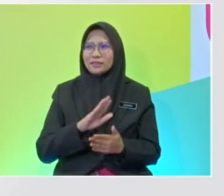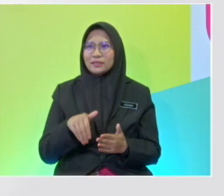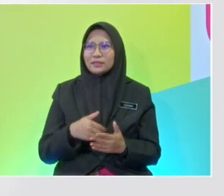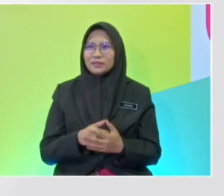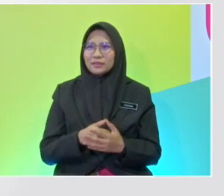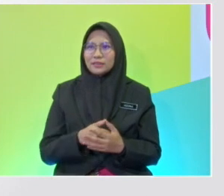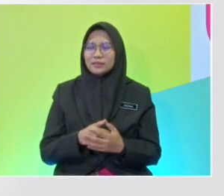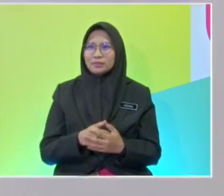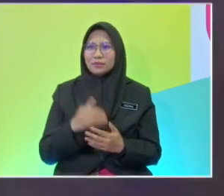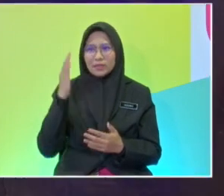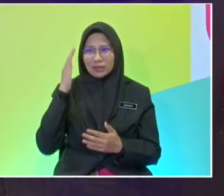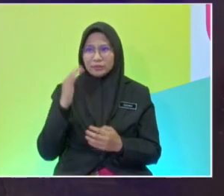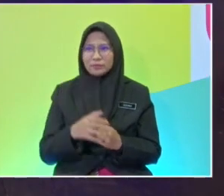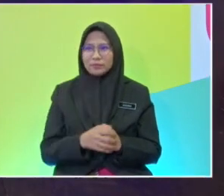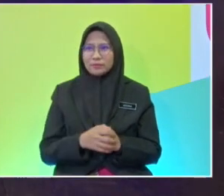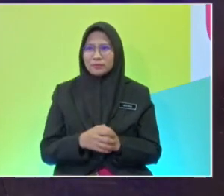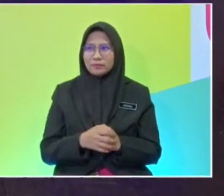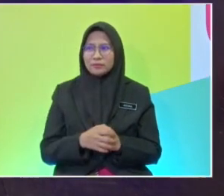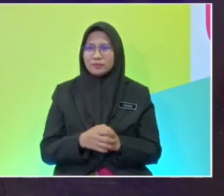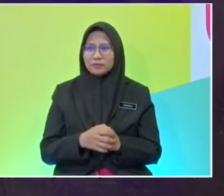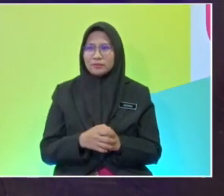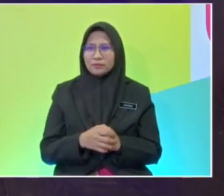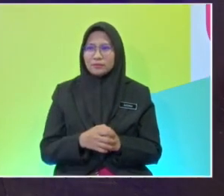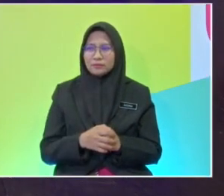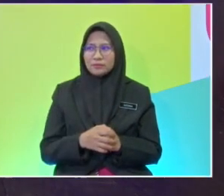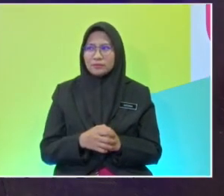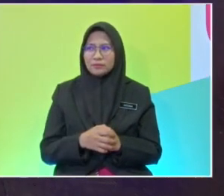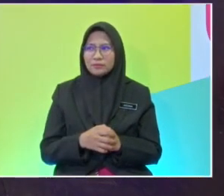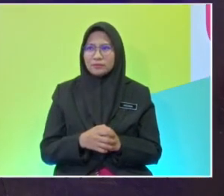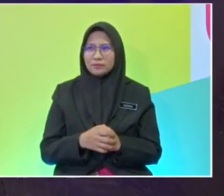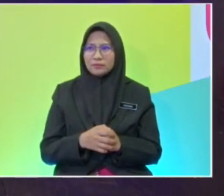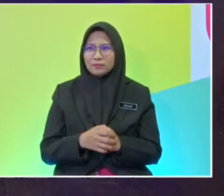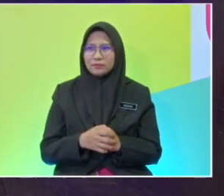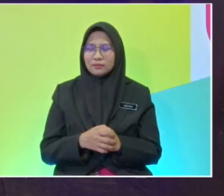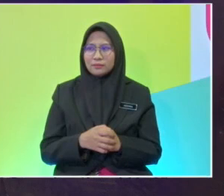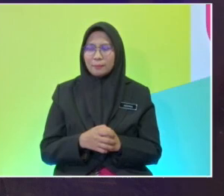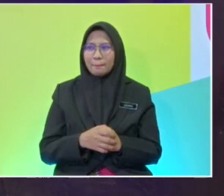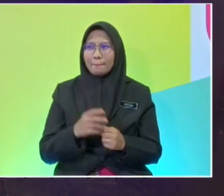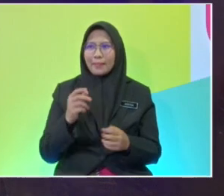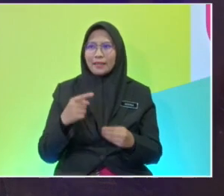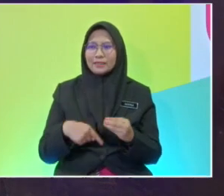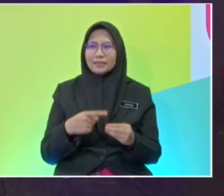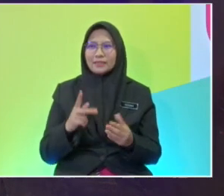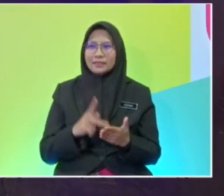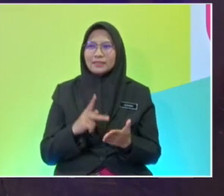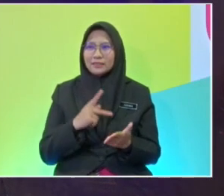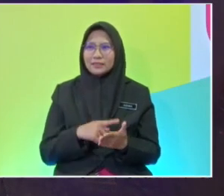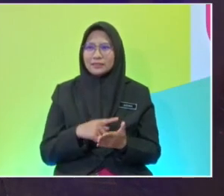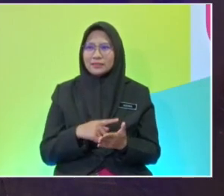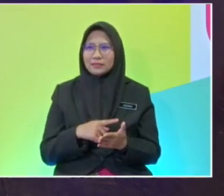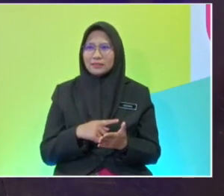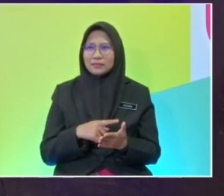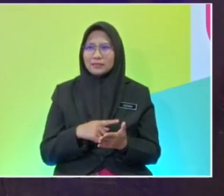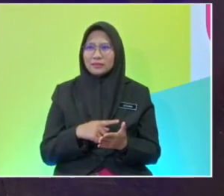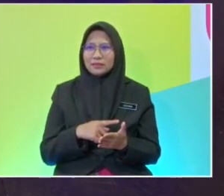itu berkaitan dengan soal dan bagi Bagaimana untuk kita buat promosi ya gua ya Dan mungkin sekarang